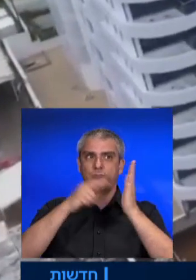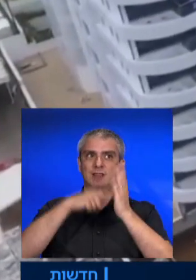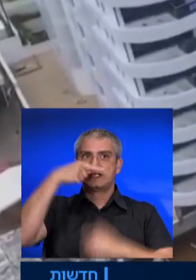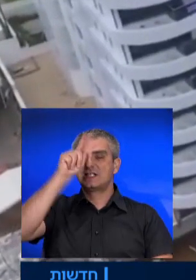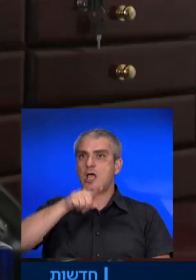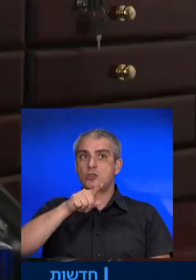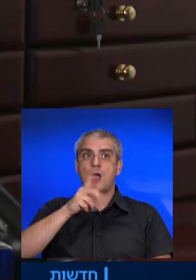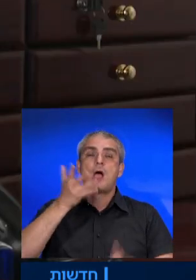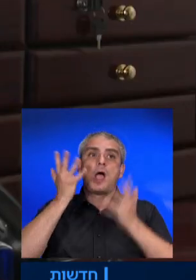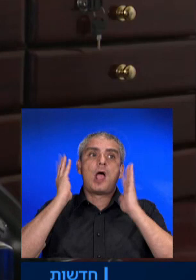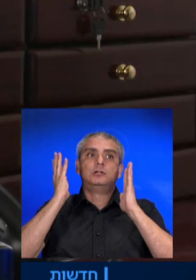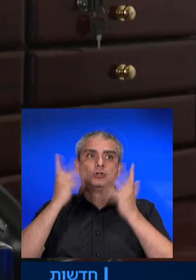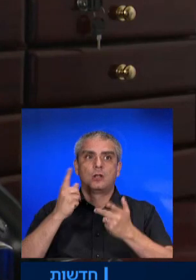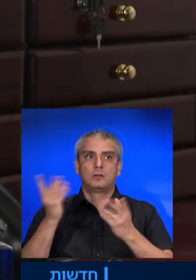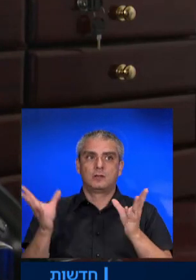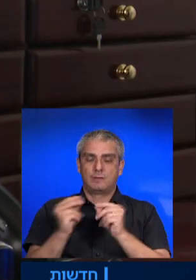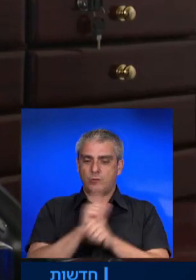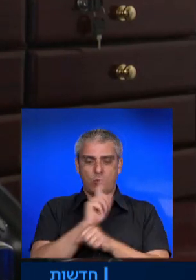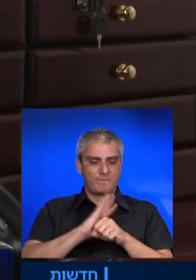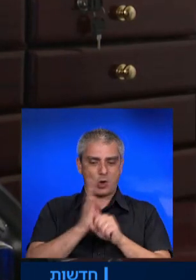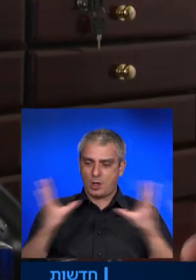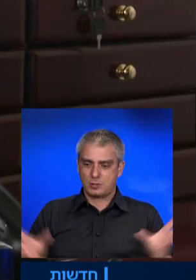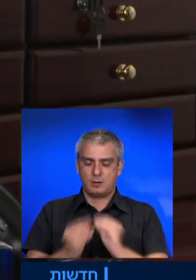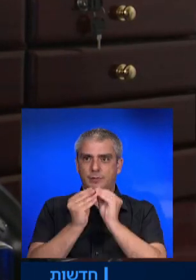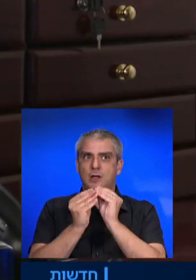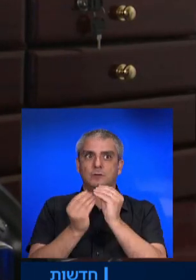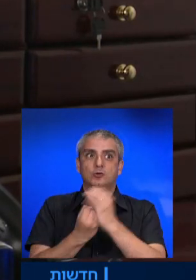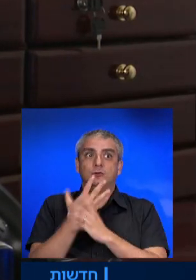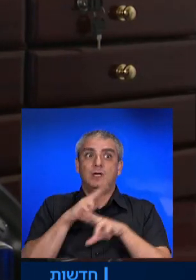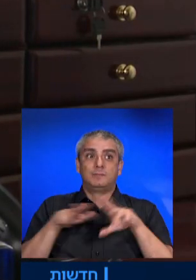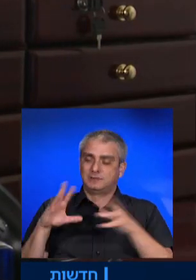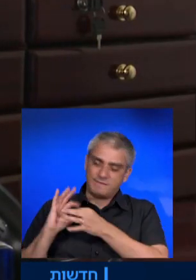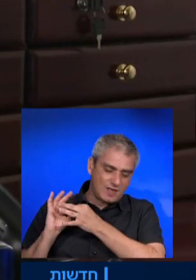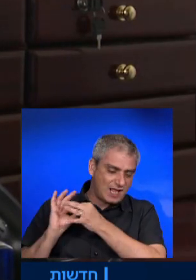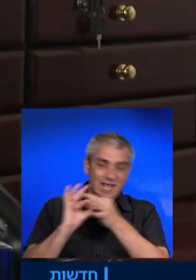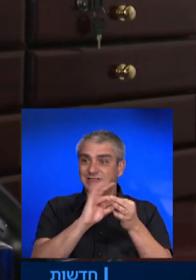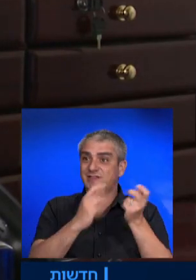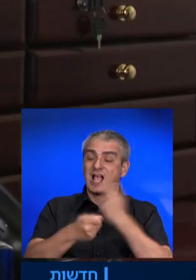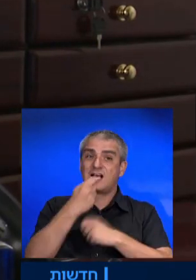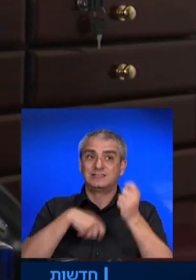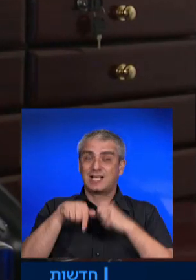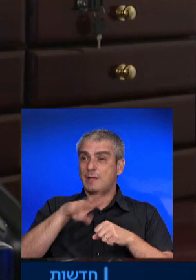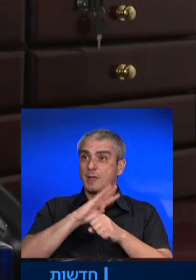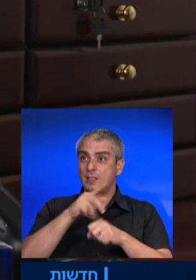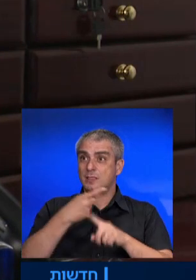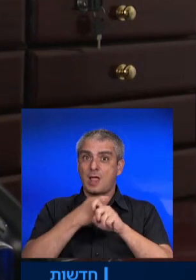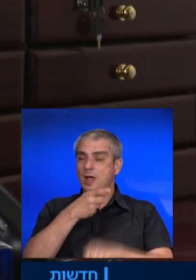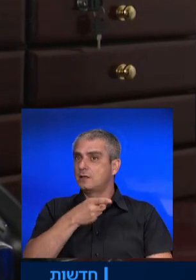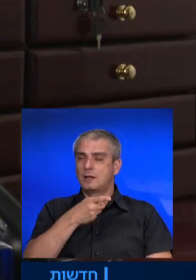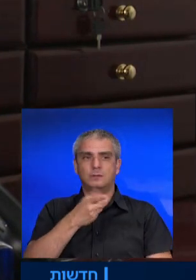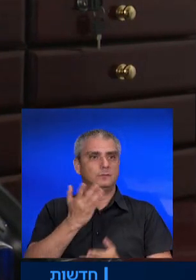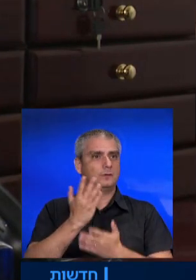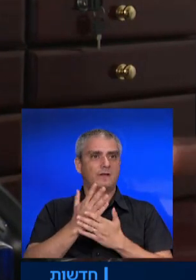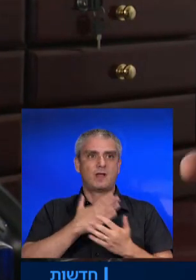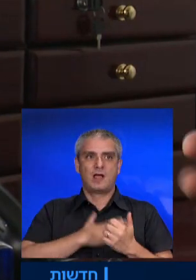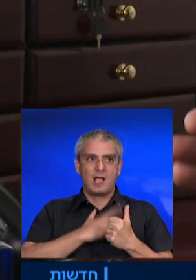אסון מקומי, יחד עם תקופת הקורונה, נוצר מצב שברצף בעלי העסקים בנהריה איבדו את החגים, איבדו